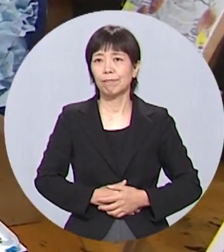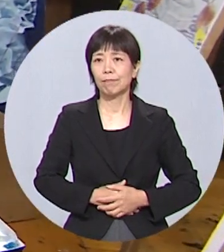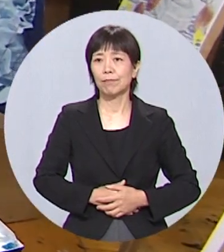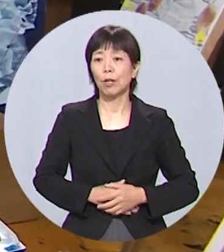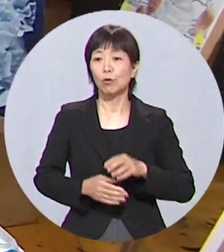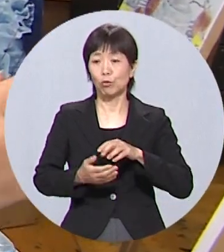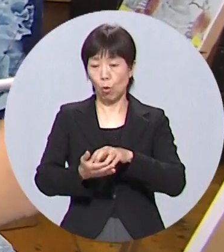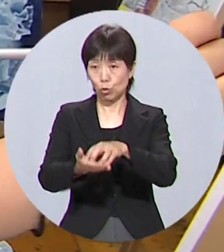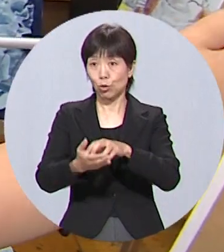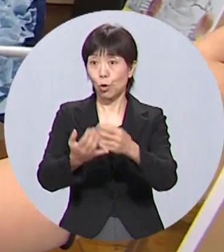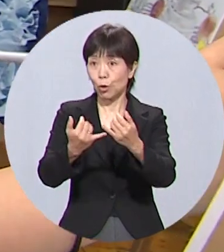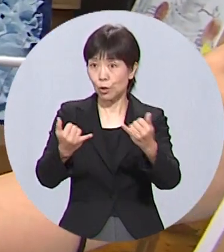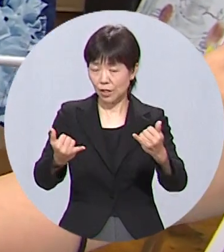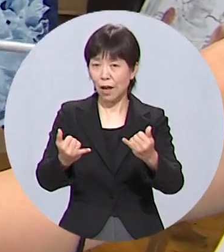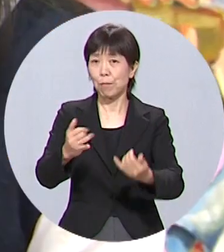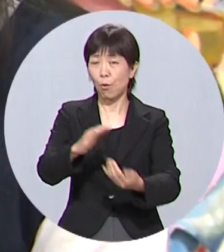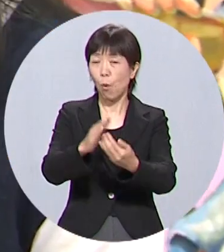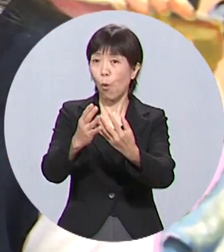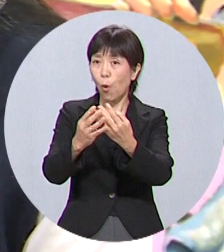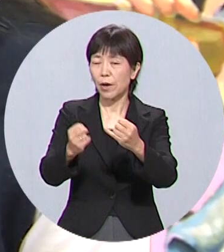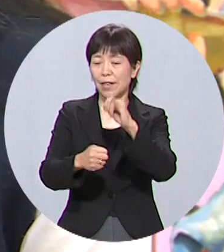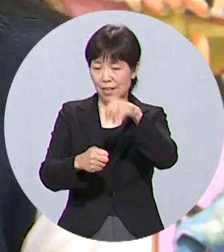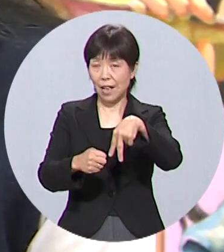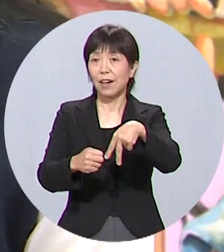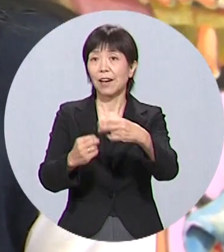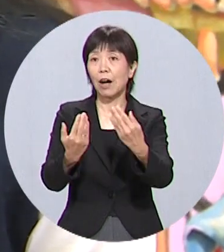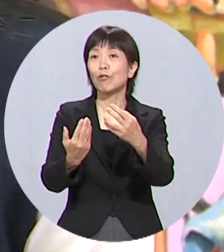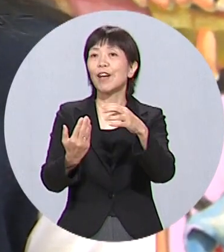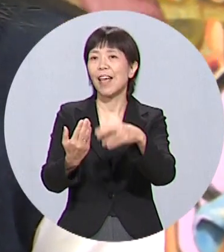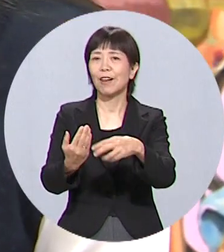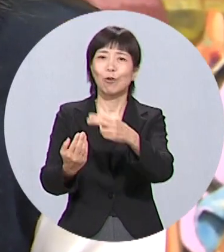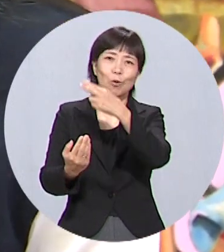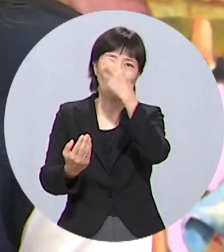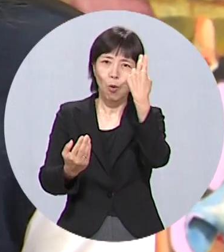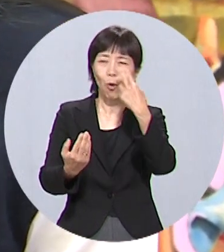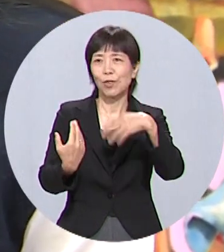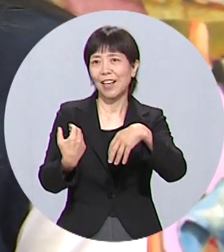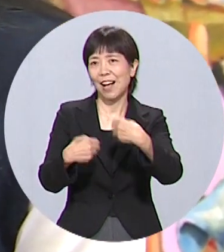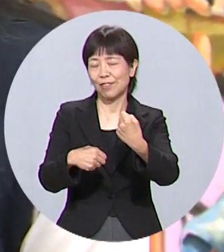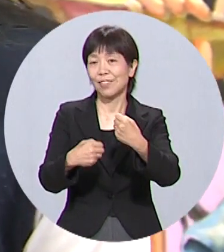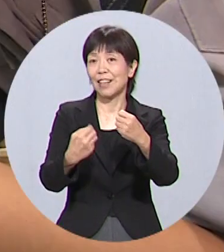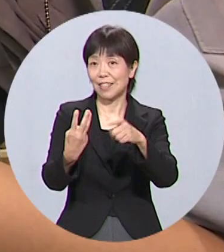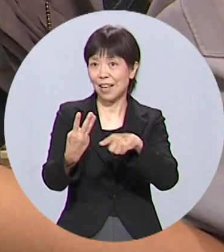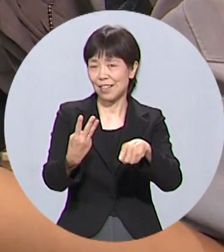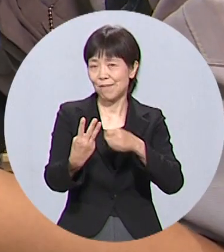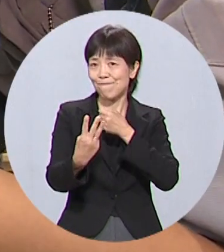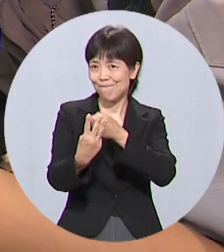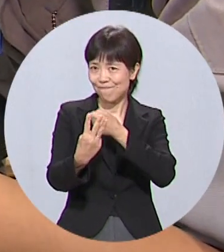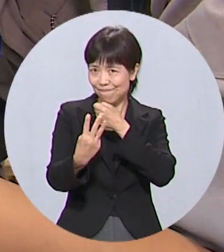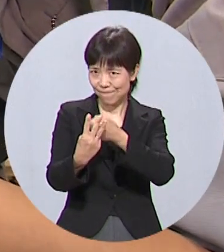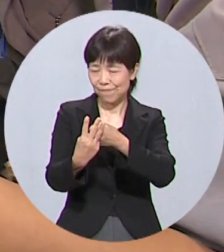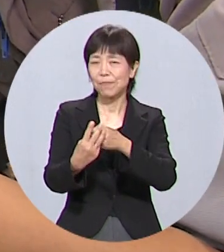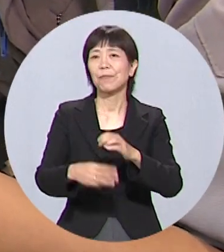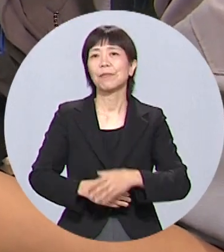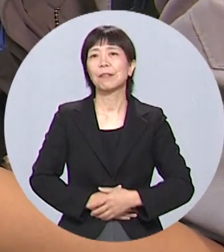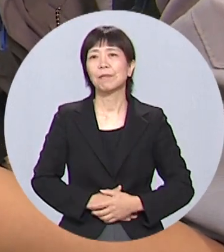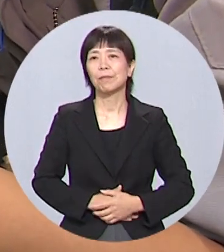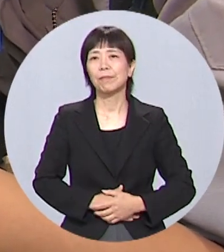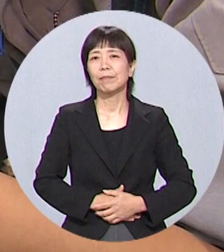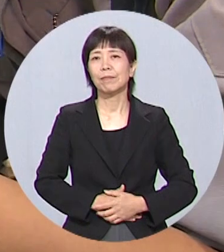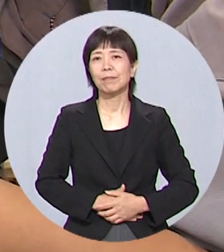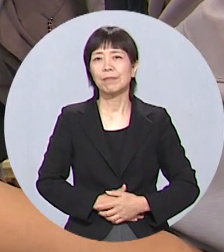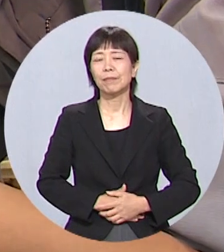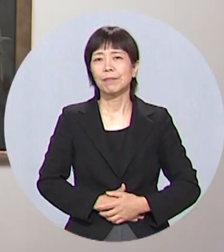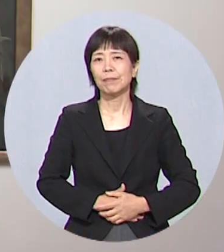この賞の受賞者が最も多かった稲学園総合高校の生徒たちにお話を伺いました。